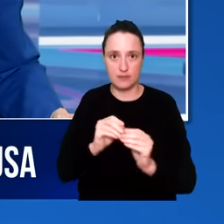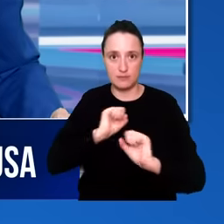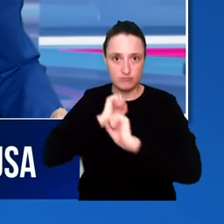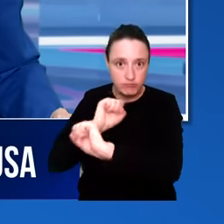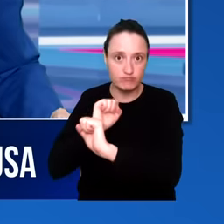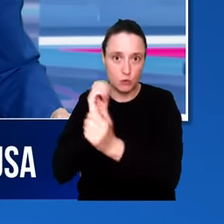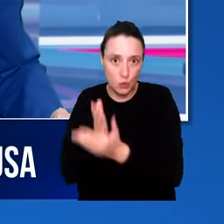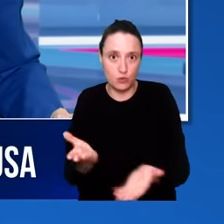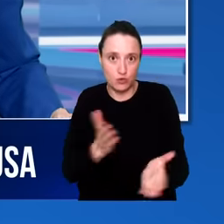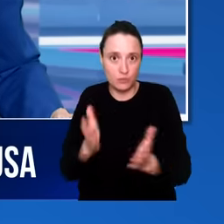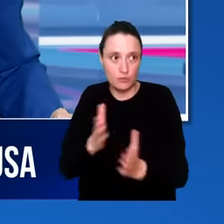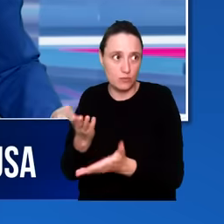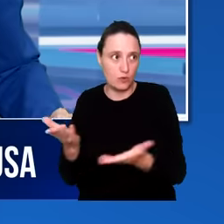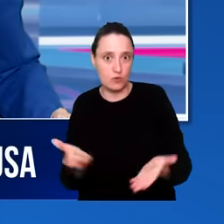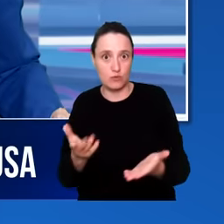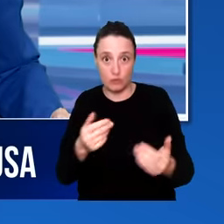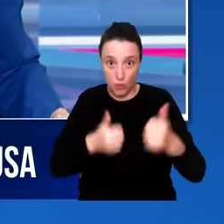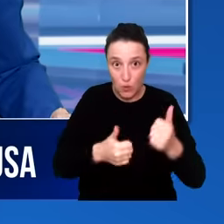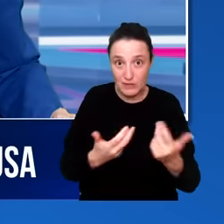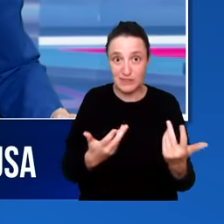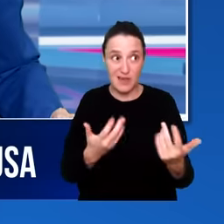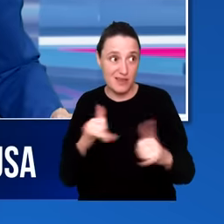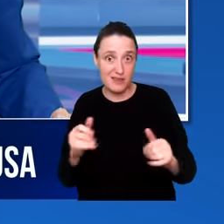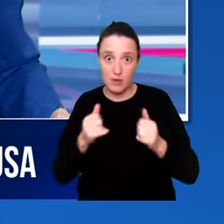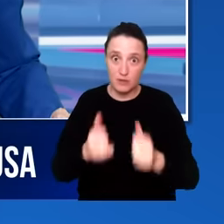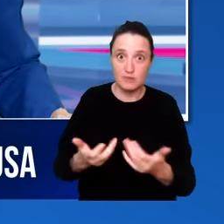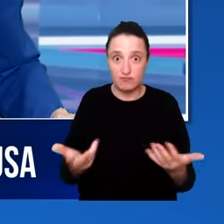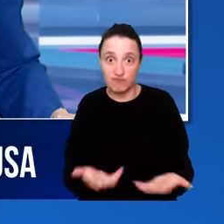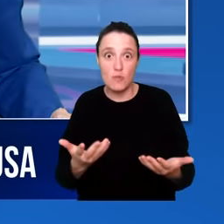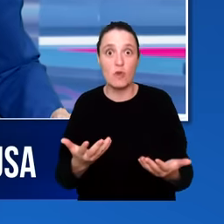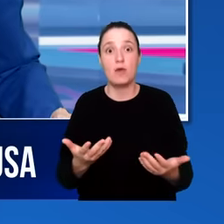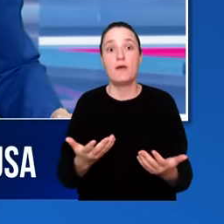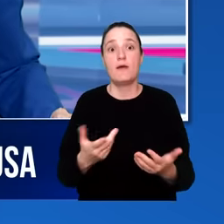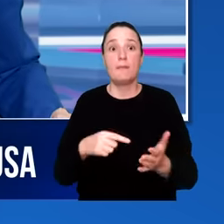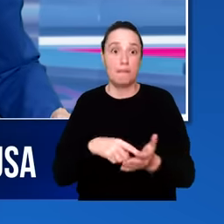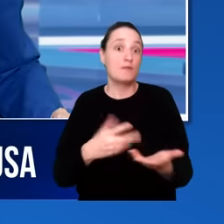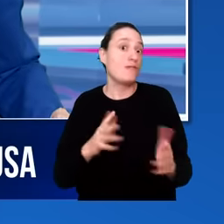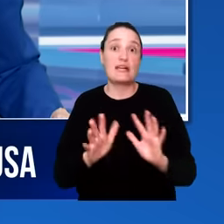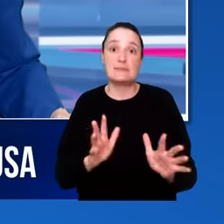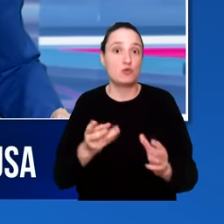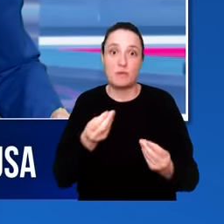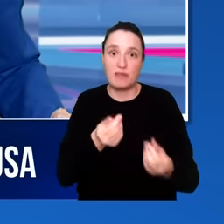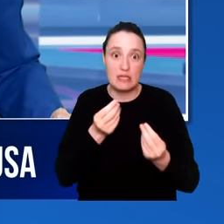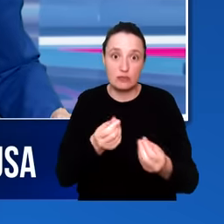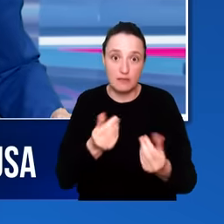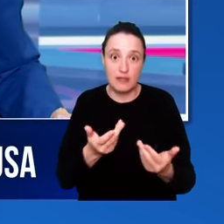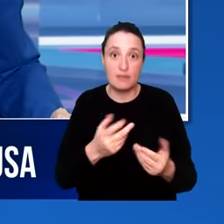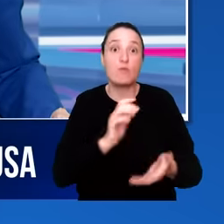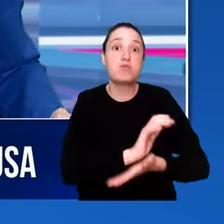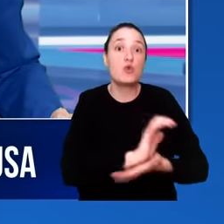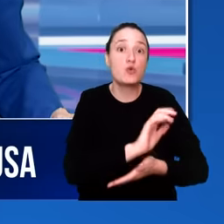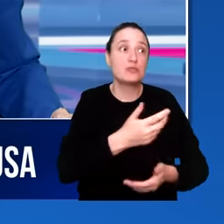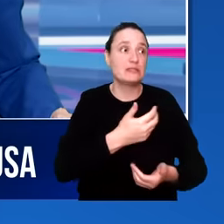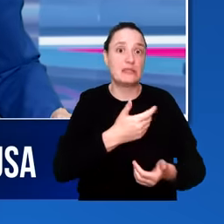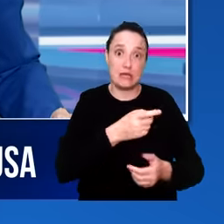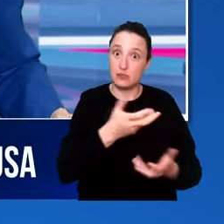że normalna droga do tego miałaby wieść poprzez finansowanie produkcji tego typu sprzętu w